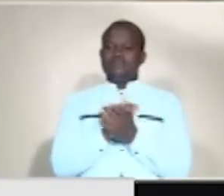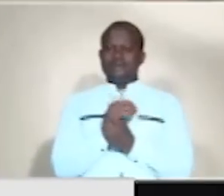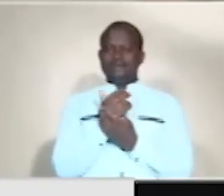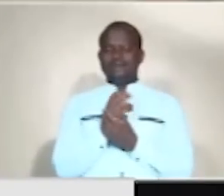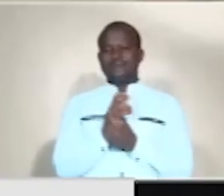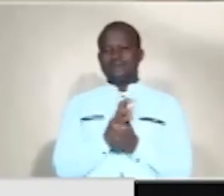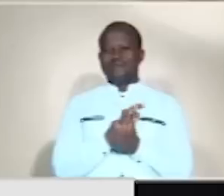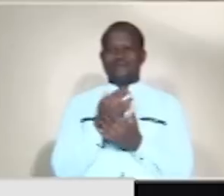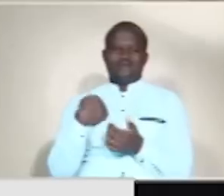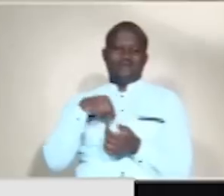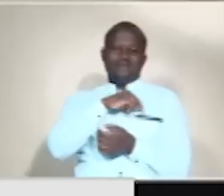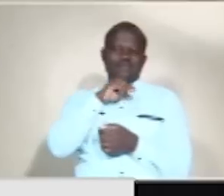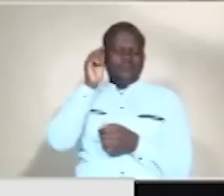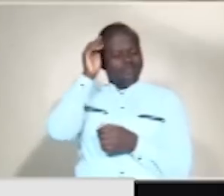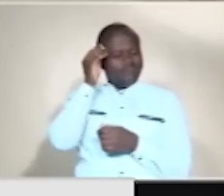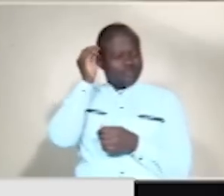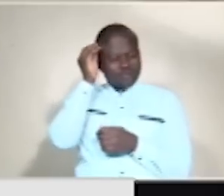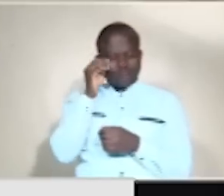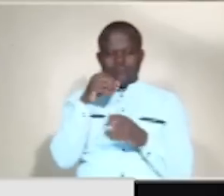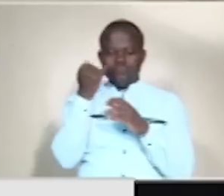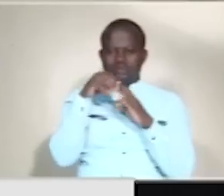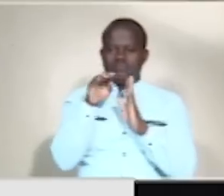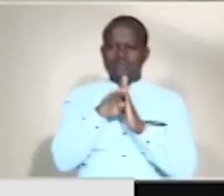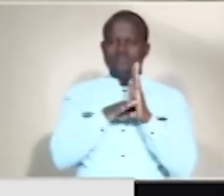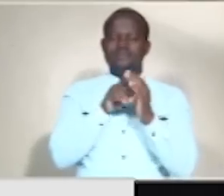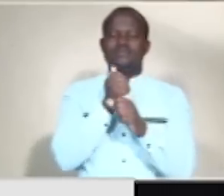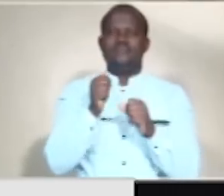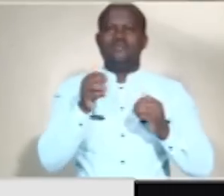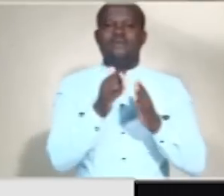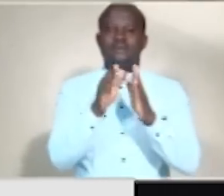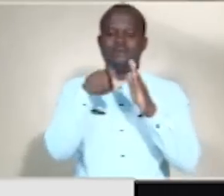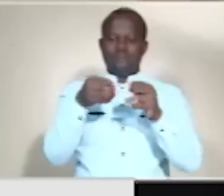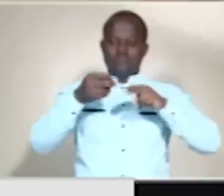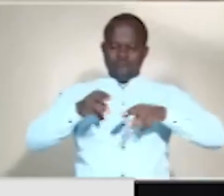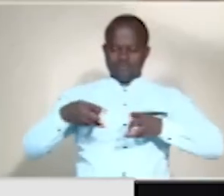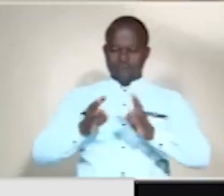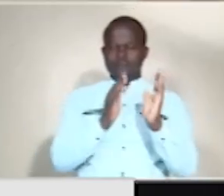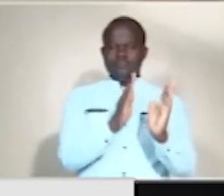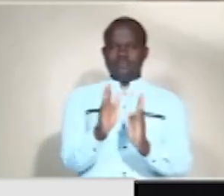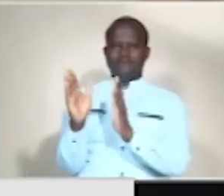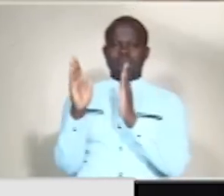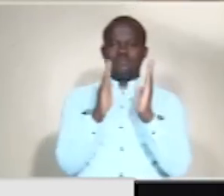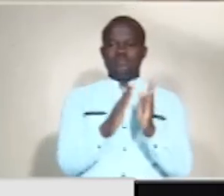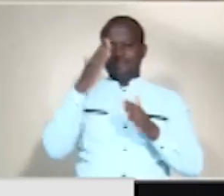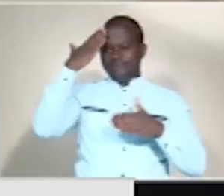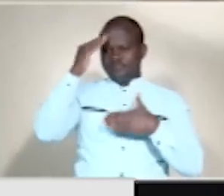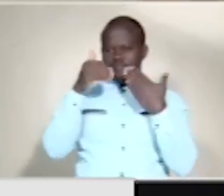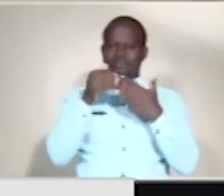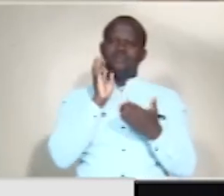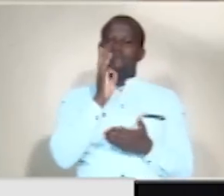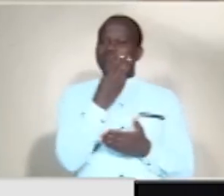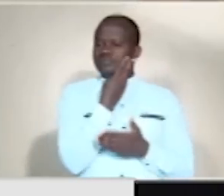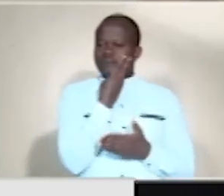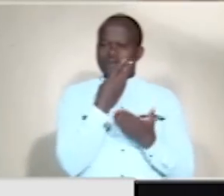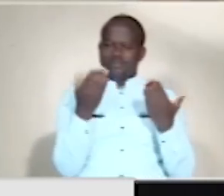mu by'ukuri mu gihe hariho gahunda yo gukora umuhanda hakagombye kubaho n'uburyo buba bwarateganijwe kugira ngo